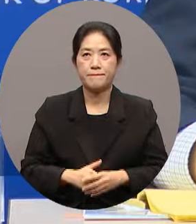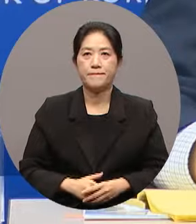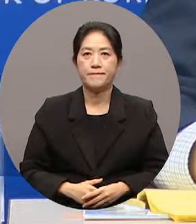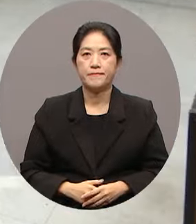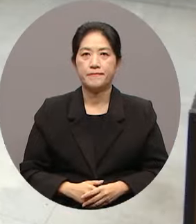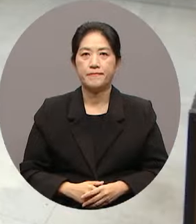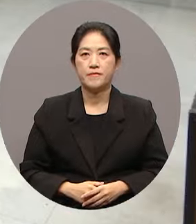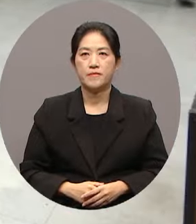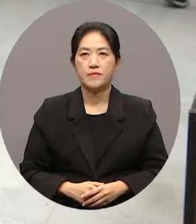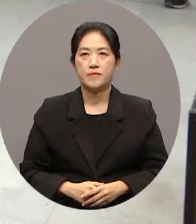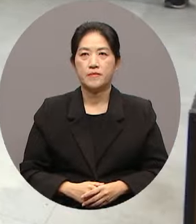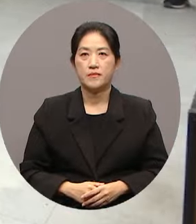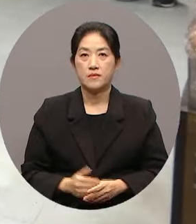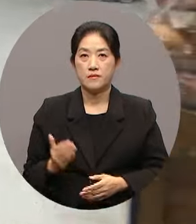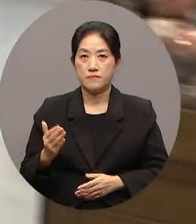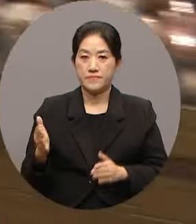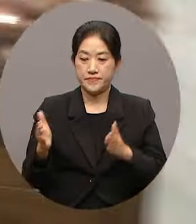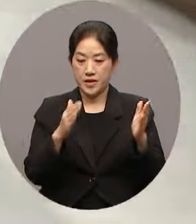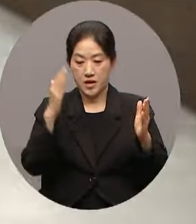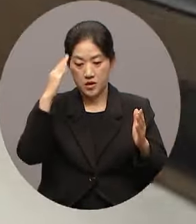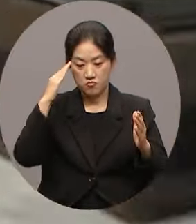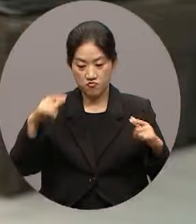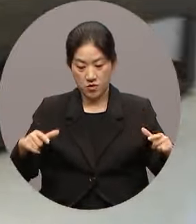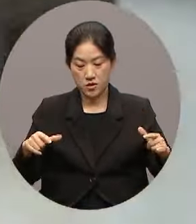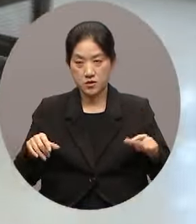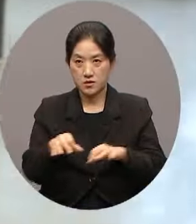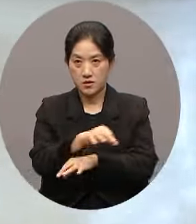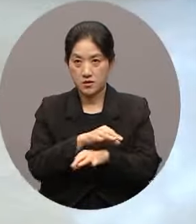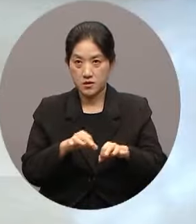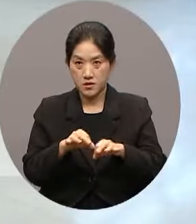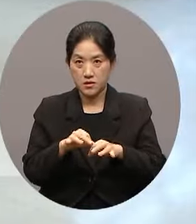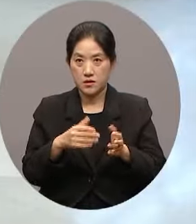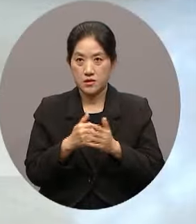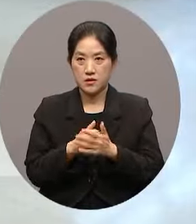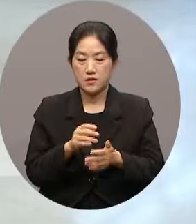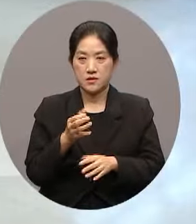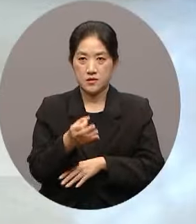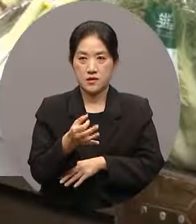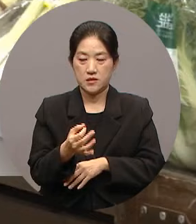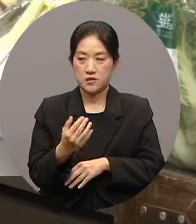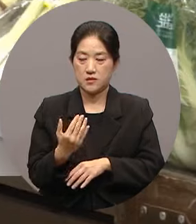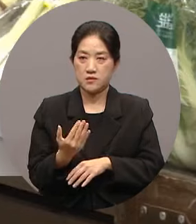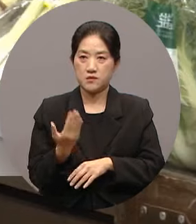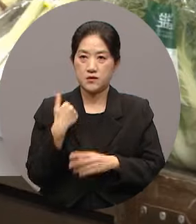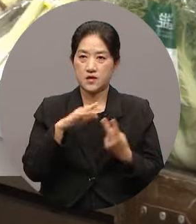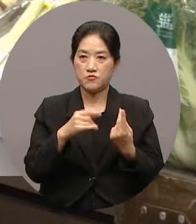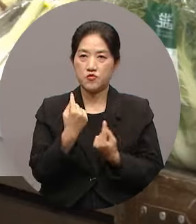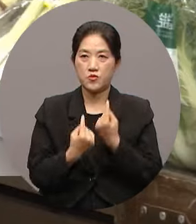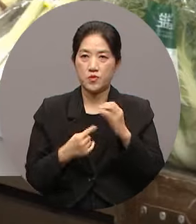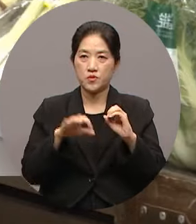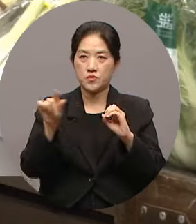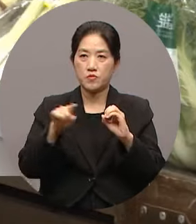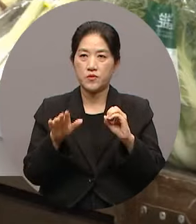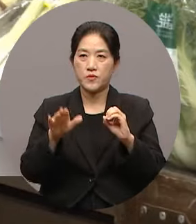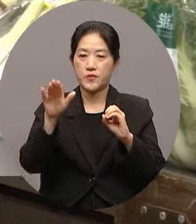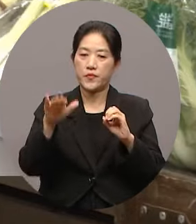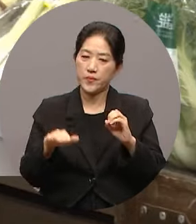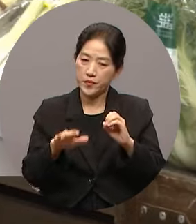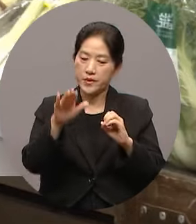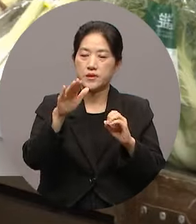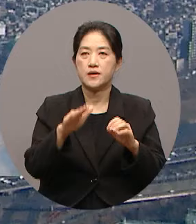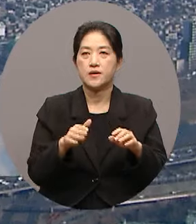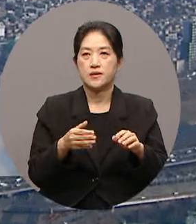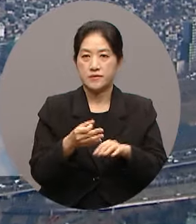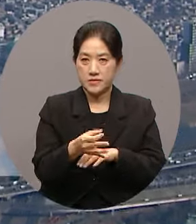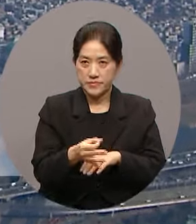있어서. 반면 내수는 민간 소비가 전 분기 대비 0.5% 오르며 회복 흐름을 보였습니다. 민간 소비를